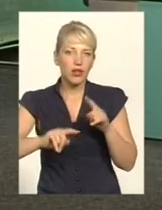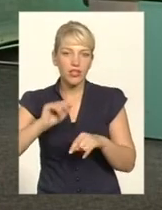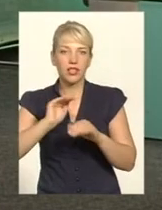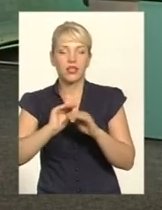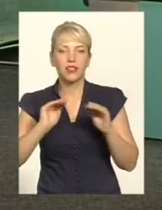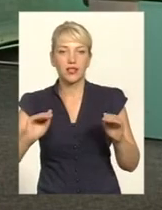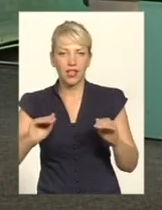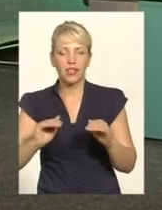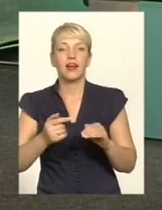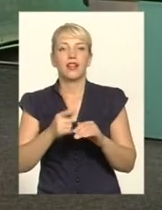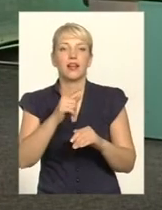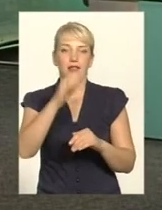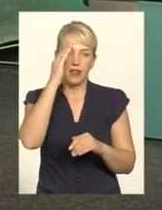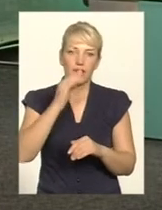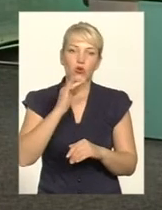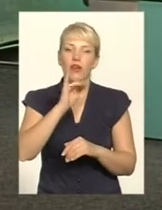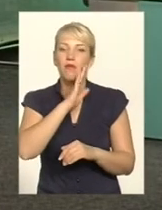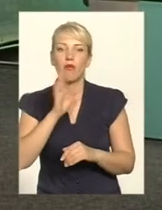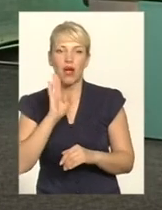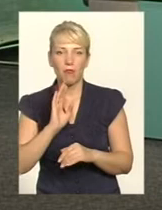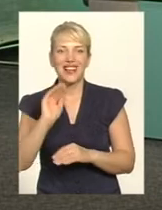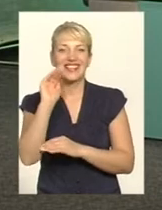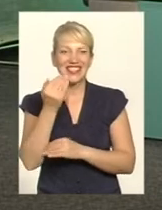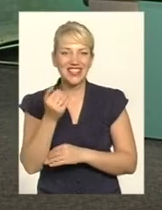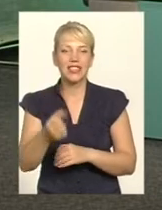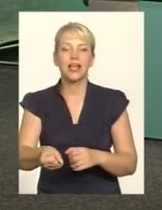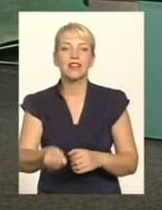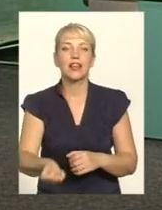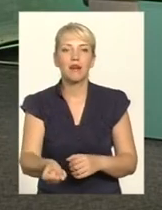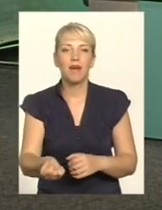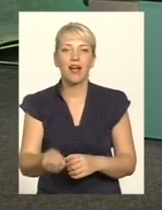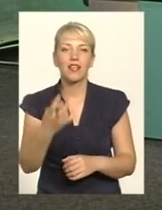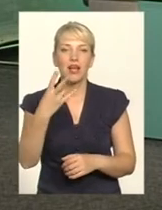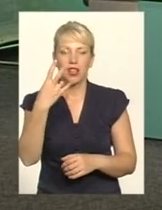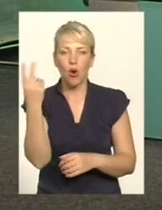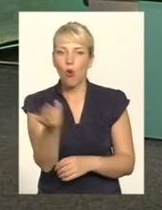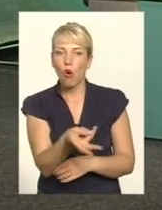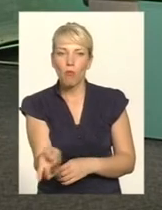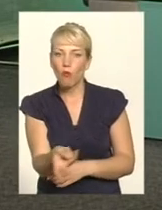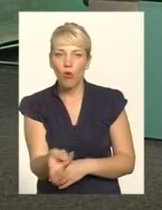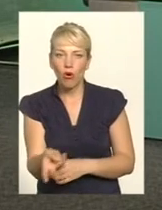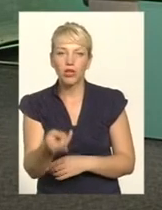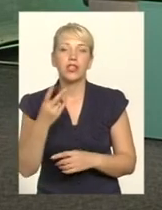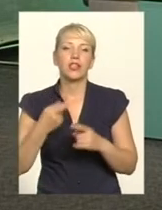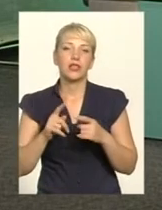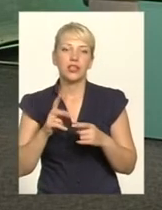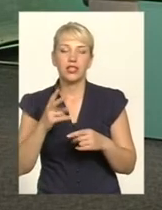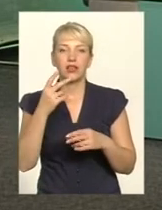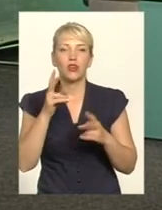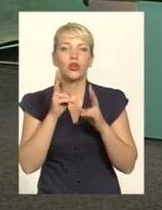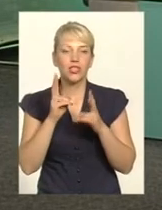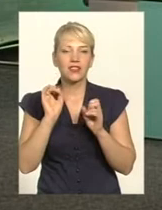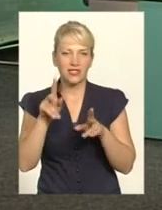їх тримає за руку, обох. Хтось, вдвох вона не витримає, когось потрібно руку відпустити. Знаєте, так як в цих